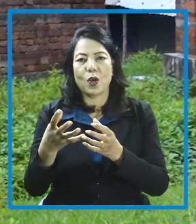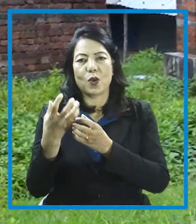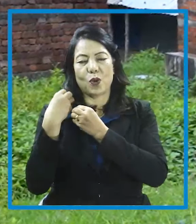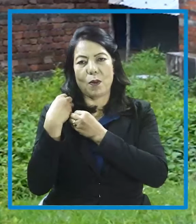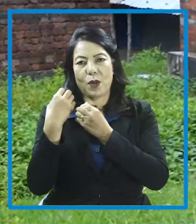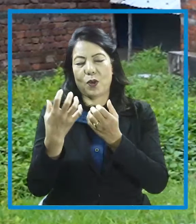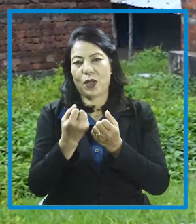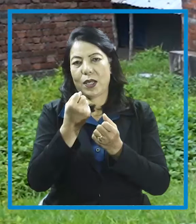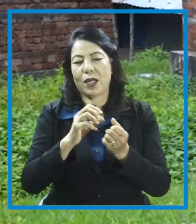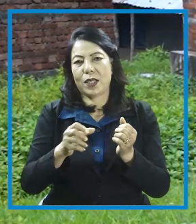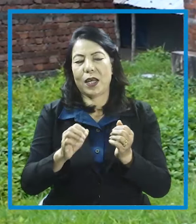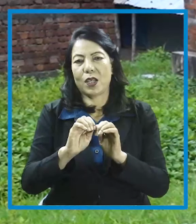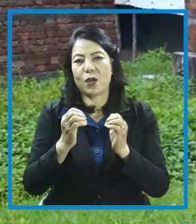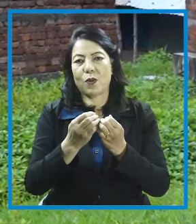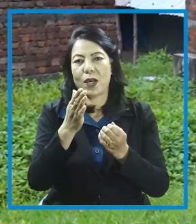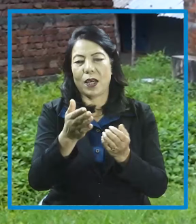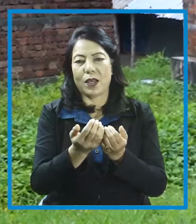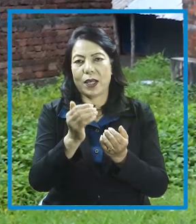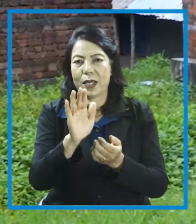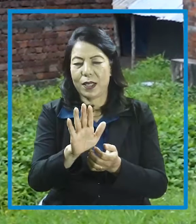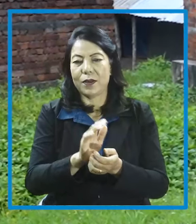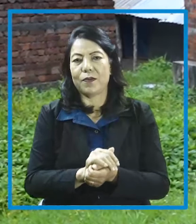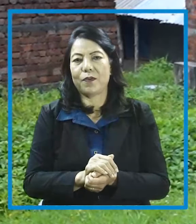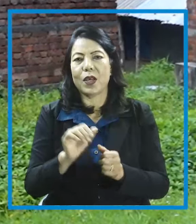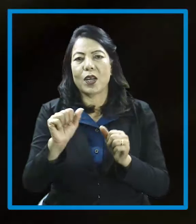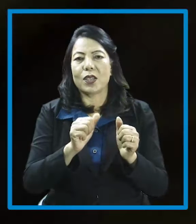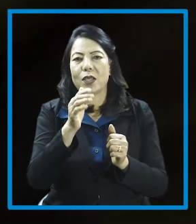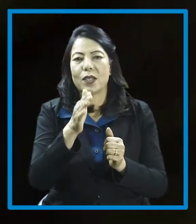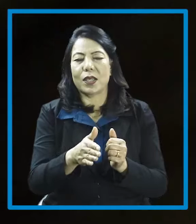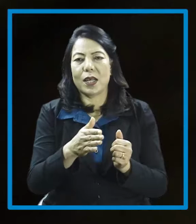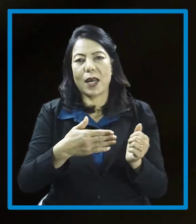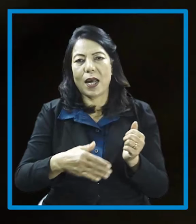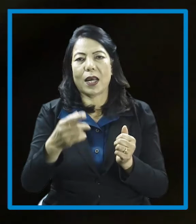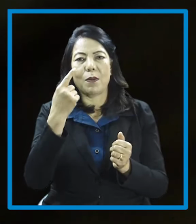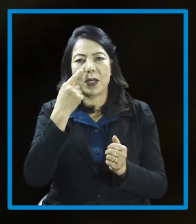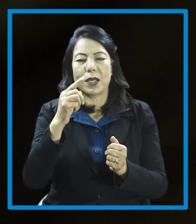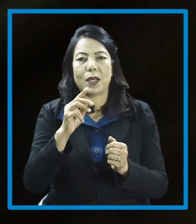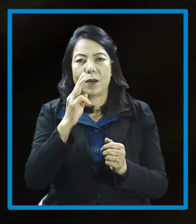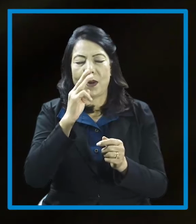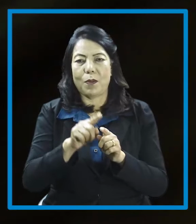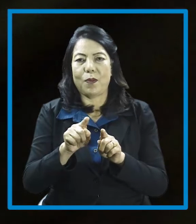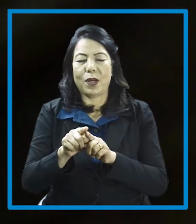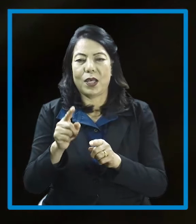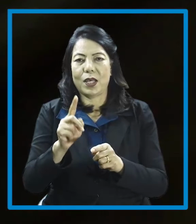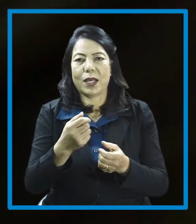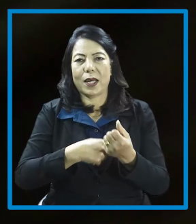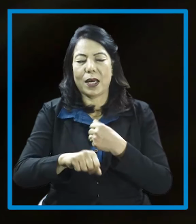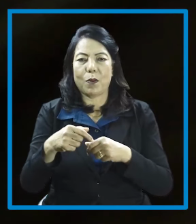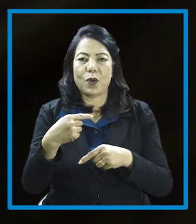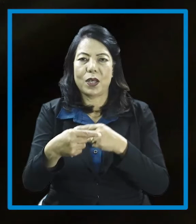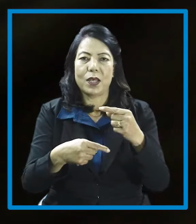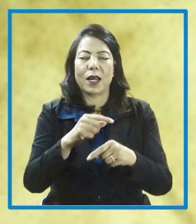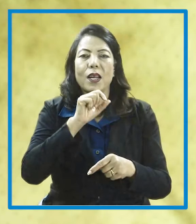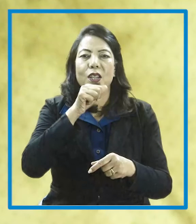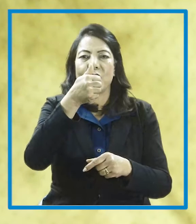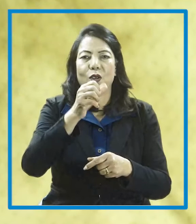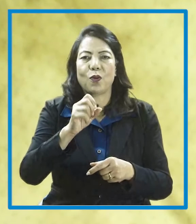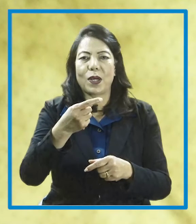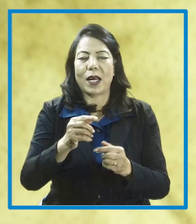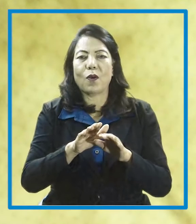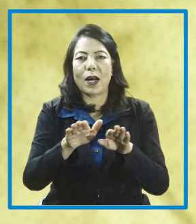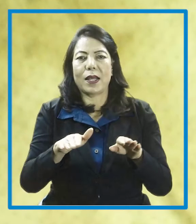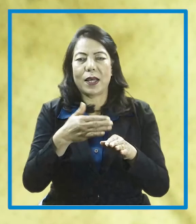उपलब्धिको स्वामित्व बोध स्थानीय समुदायले गरेका छन्, जसले आगामी दिनमा पनि यी क्रियाकलापको निरन्तरता